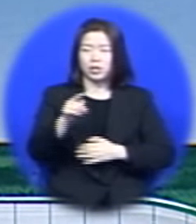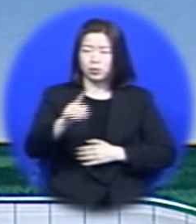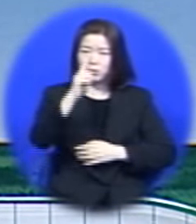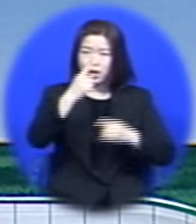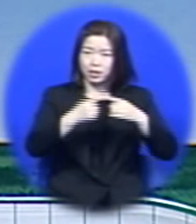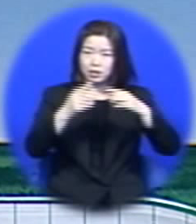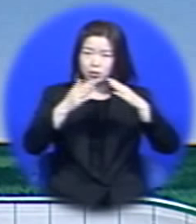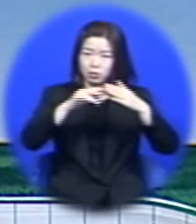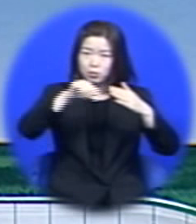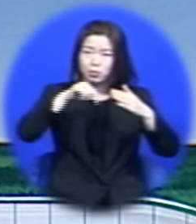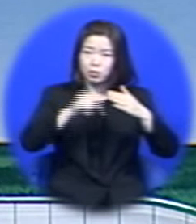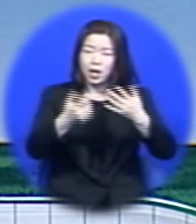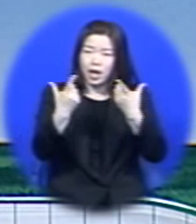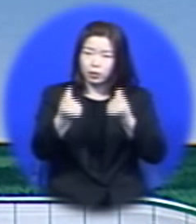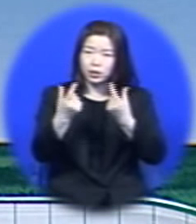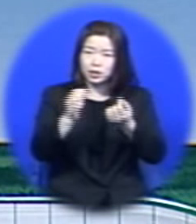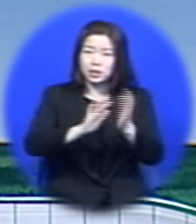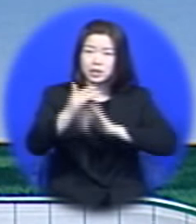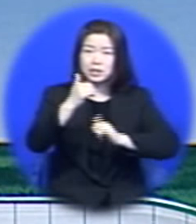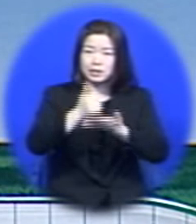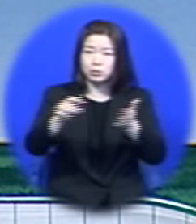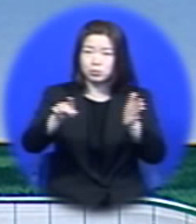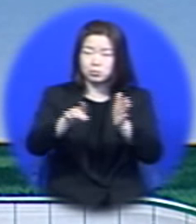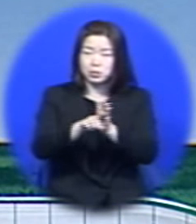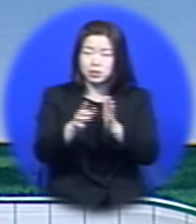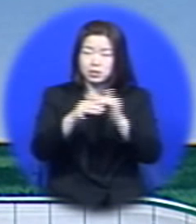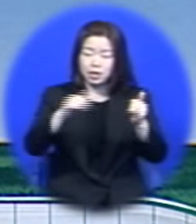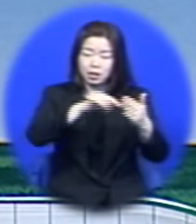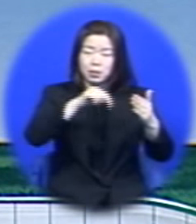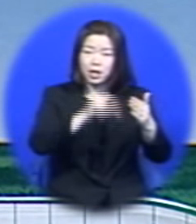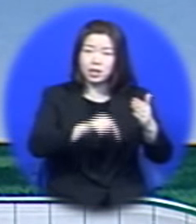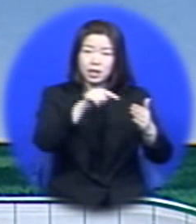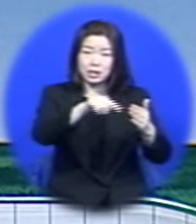교회, 같은 예수님을 믿는 사람들 안에 이 정도라면